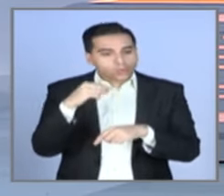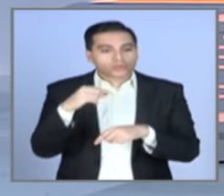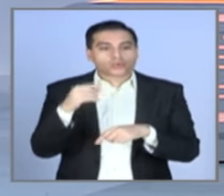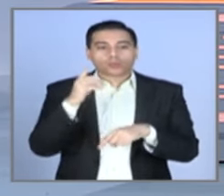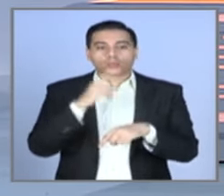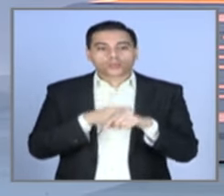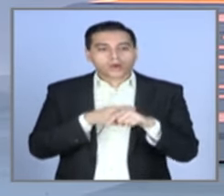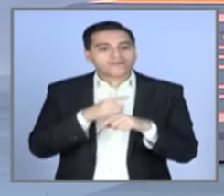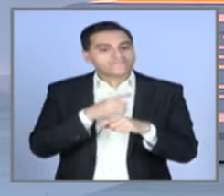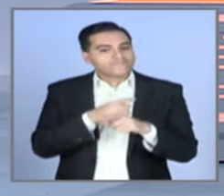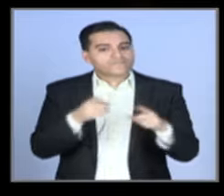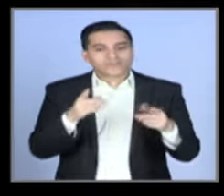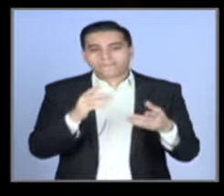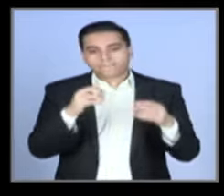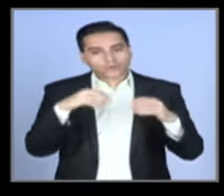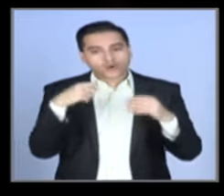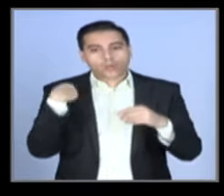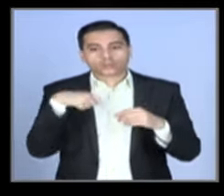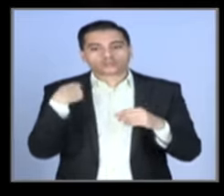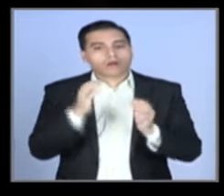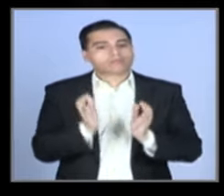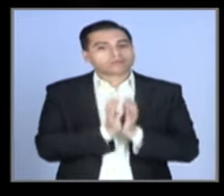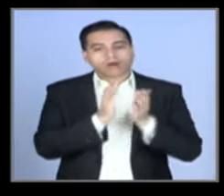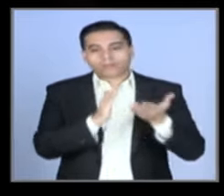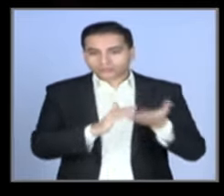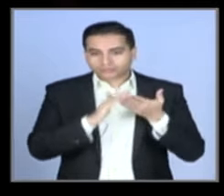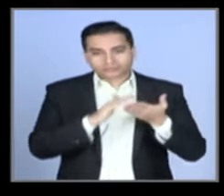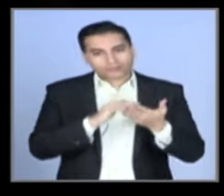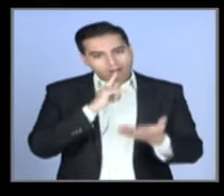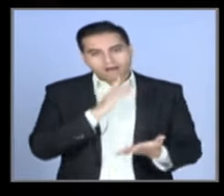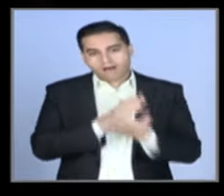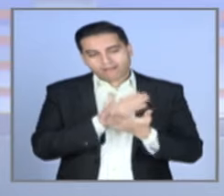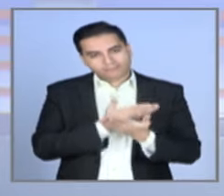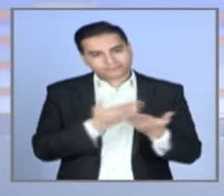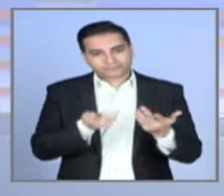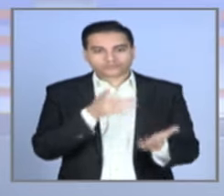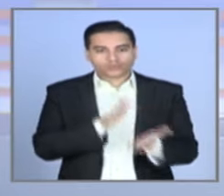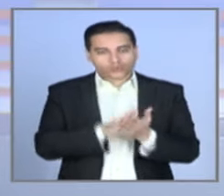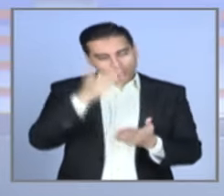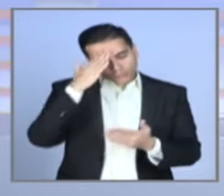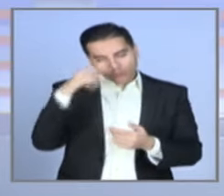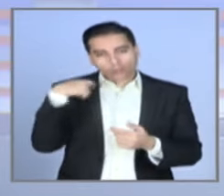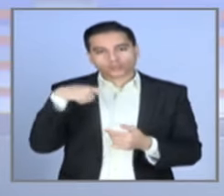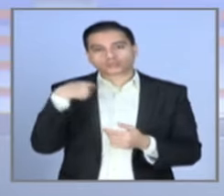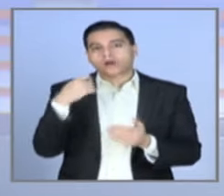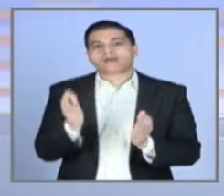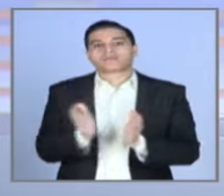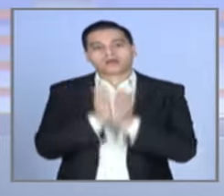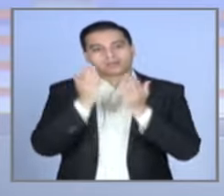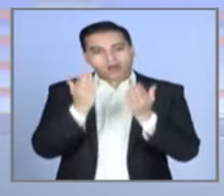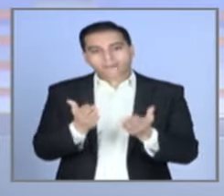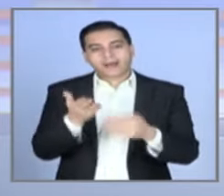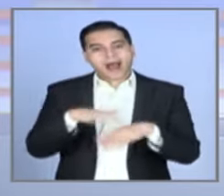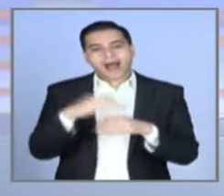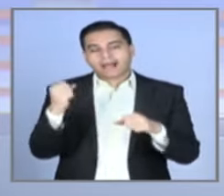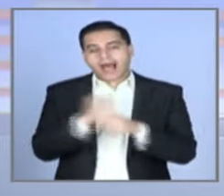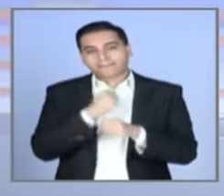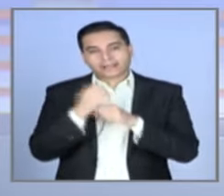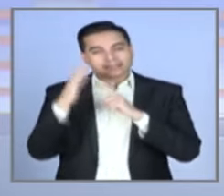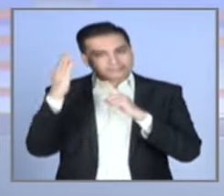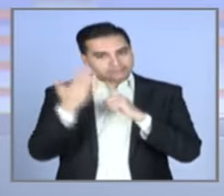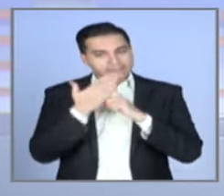يعني ما شاء الله، وزارة التضامن عموما. الحقيقة اول وزارة فرصة ان احنا نشكر وزارة التضامن الاجتماعي على